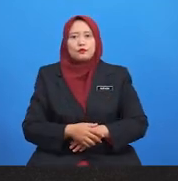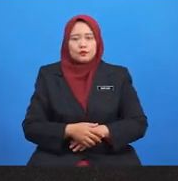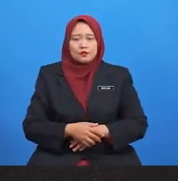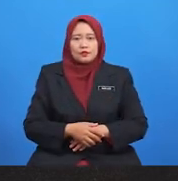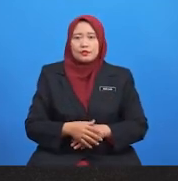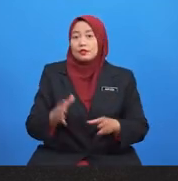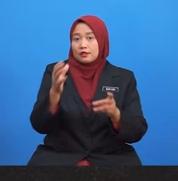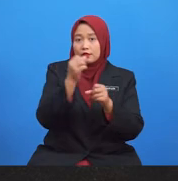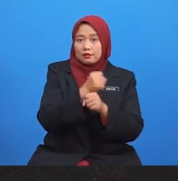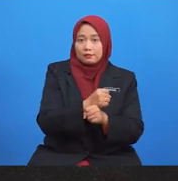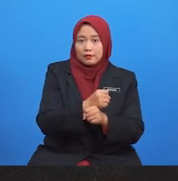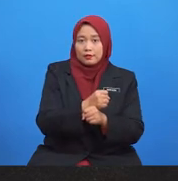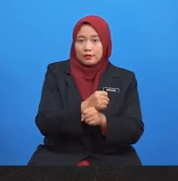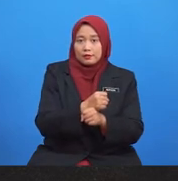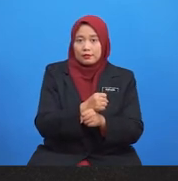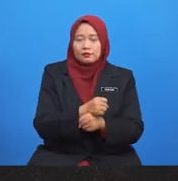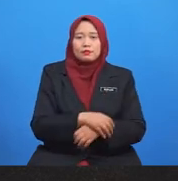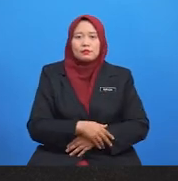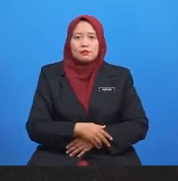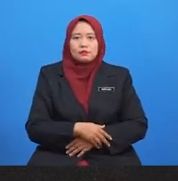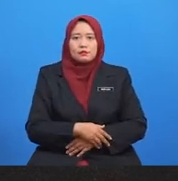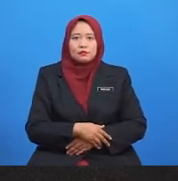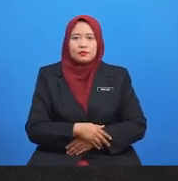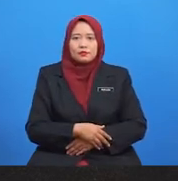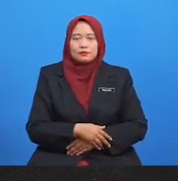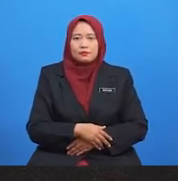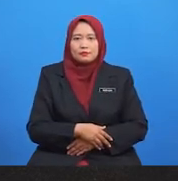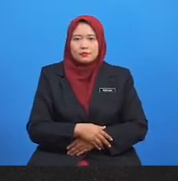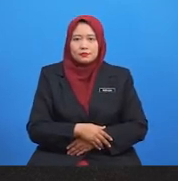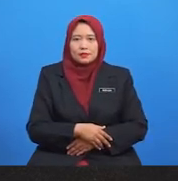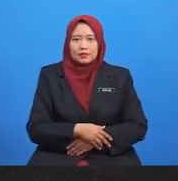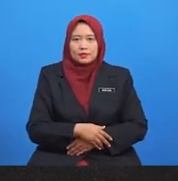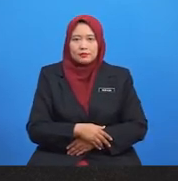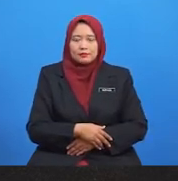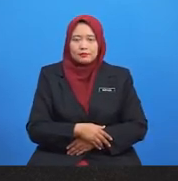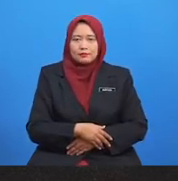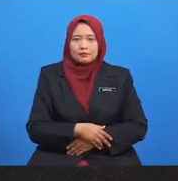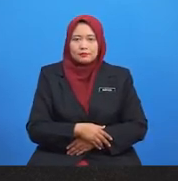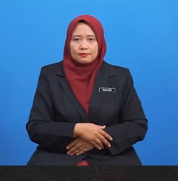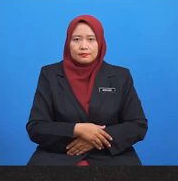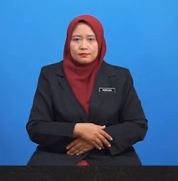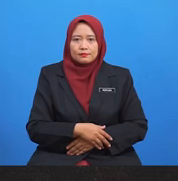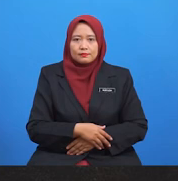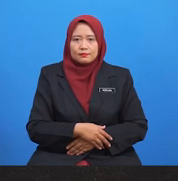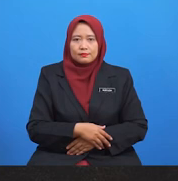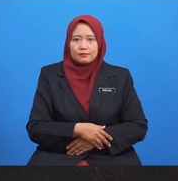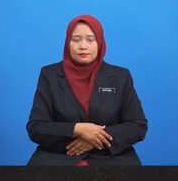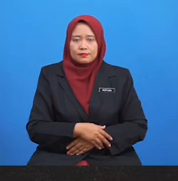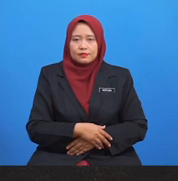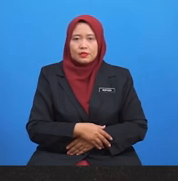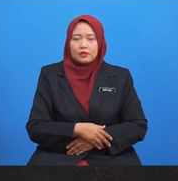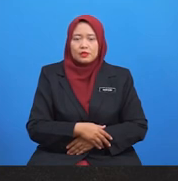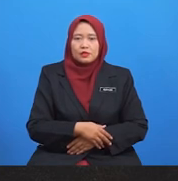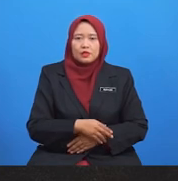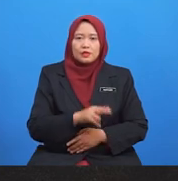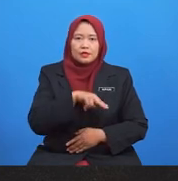Kita akan dapat pi kurungan 483 per 5 tolak 0 tutup kurungan, dan